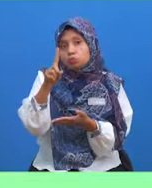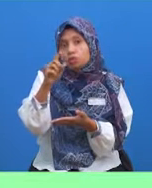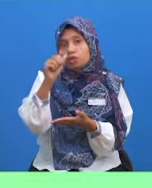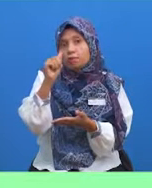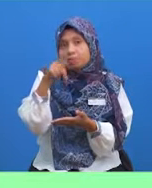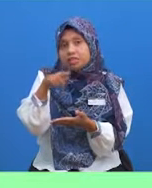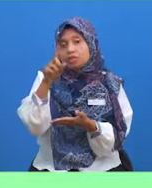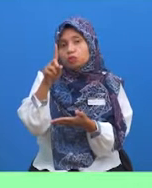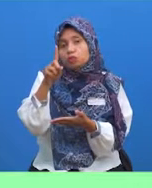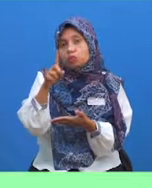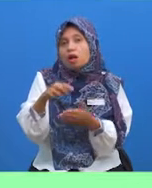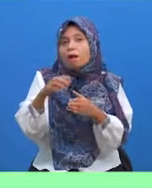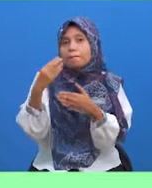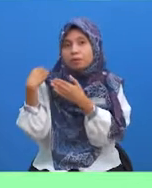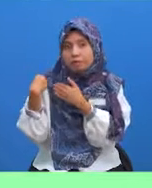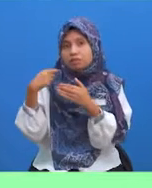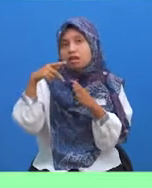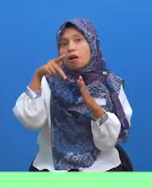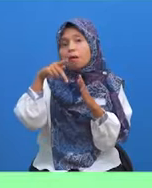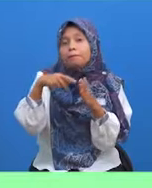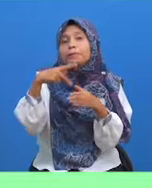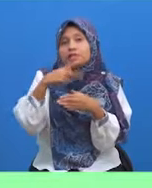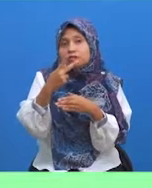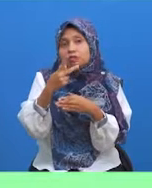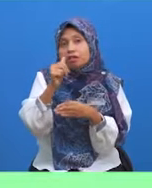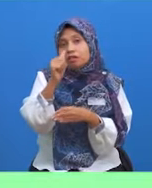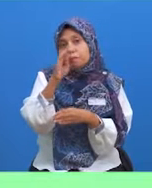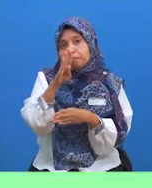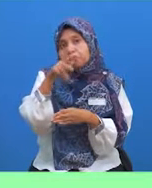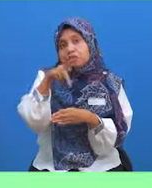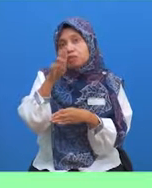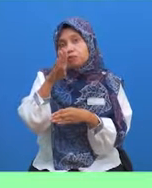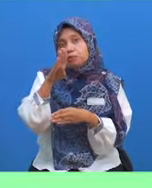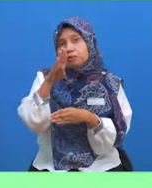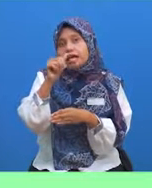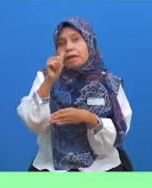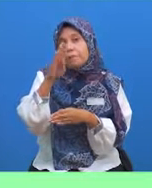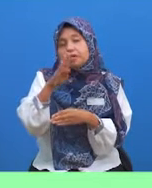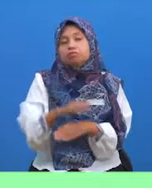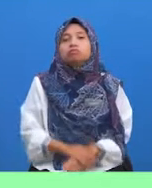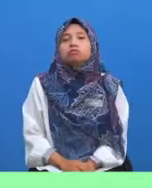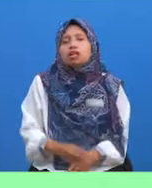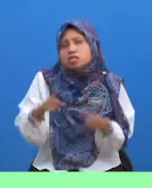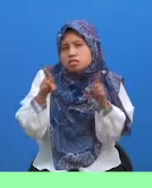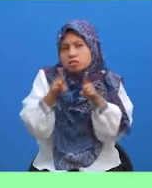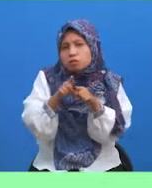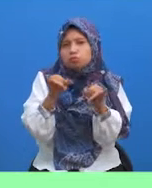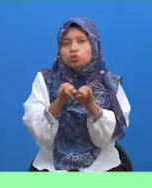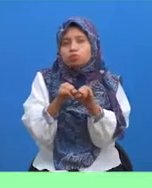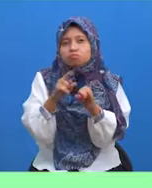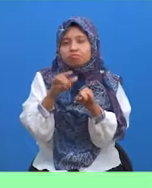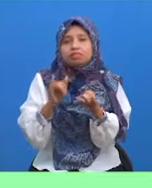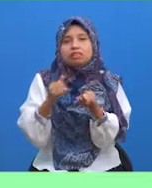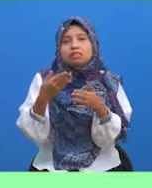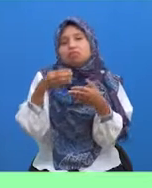beban pengeluaran adalah V2 di Kosong yb Sama juga seperti yang saya